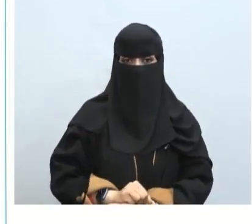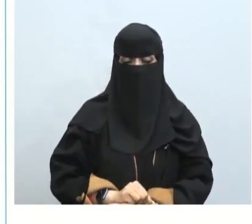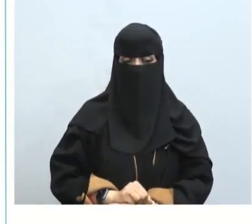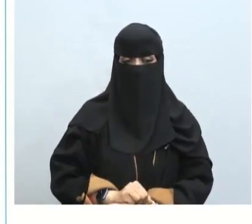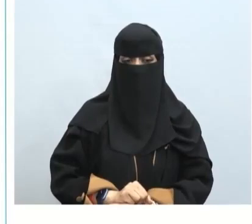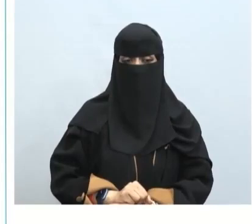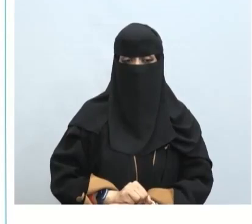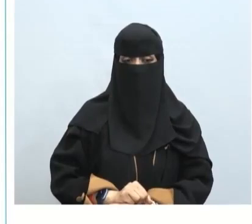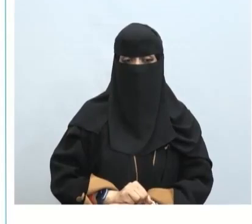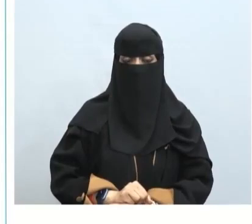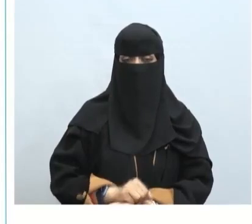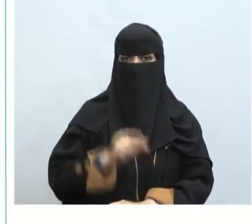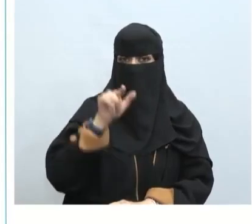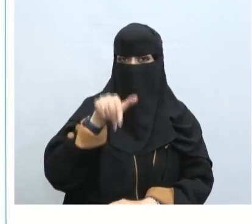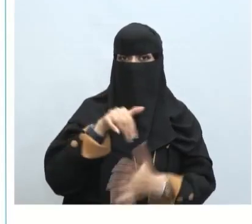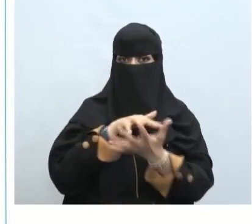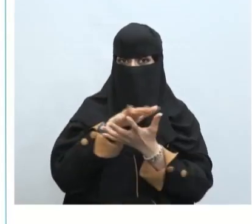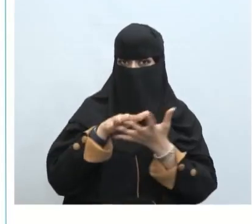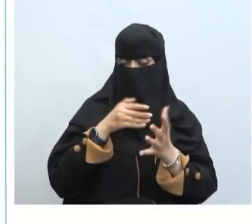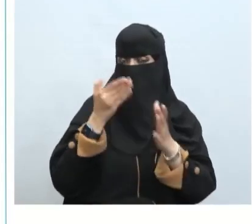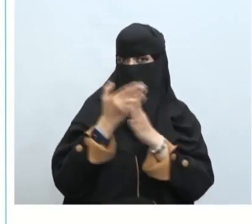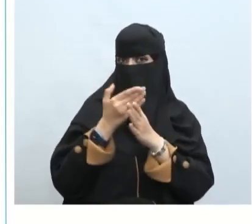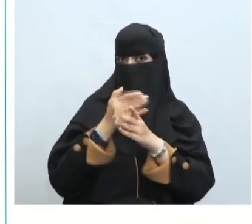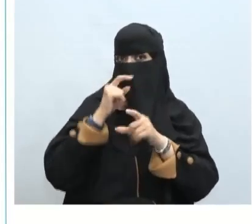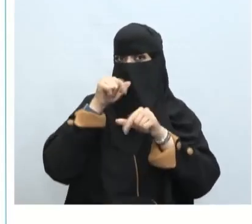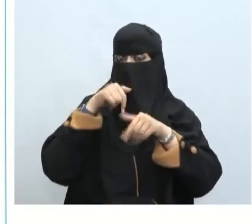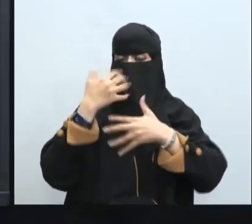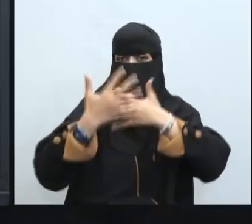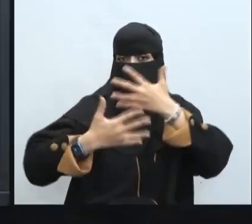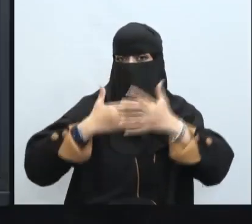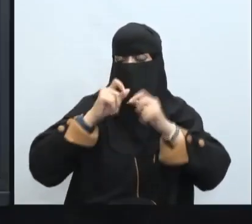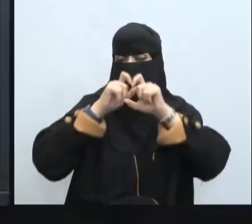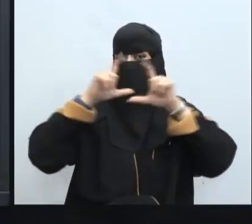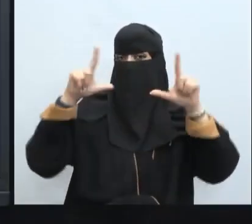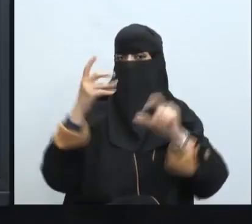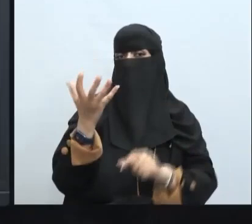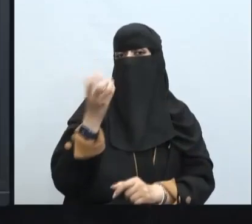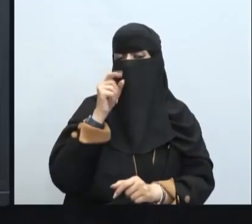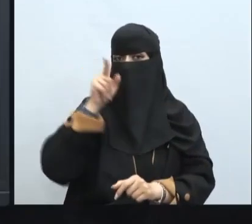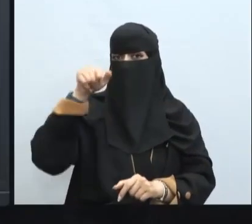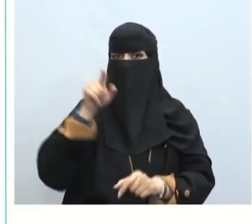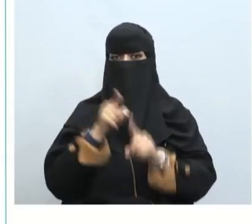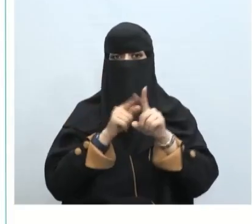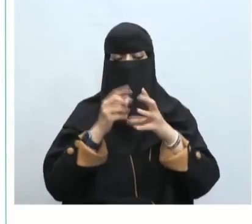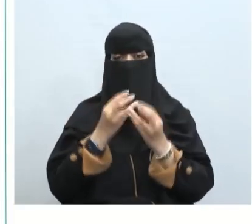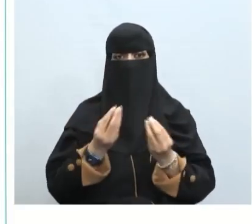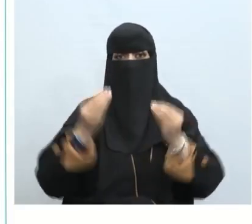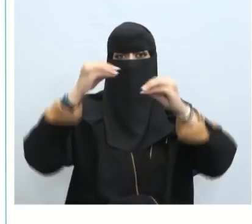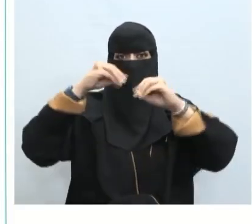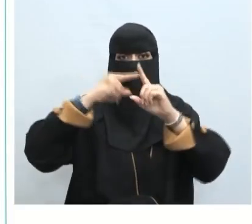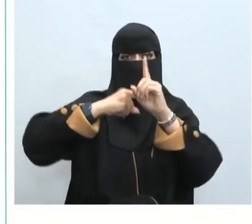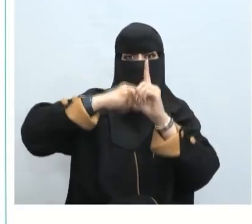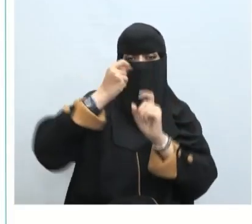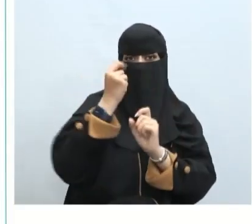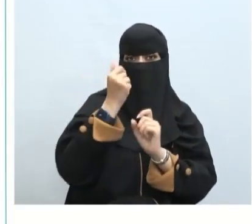والطلب مشكله ناتجه عن حركه العرض والطلب وهو يعني زياده الاسعار